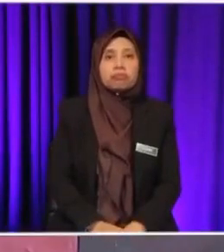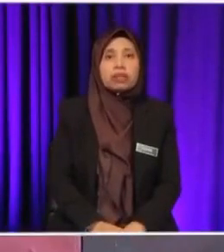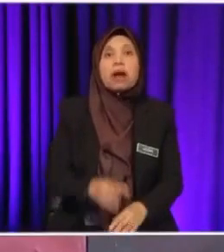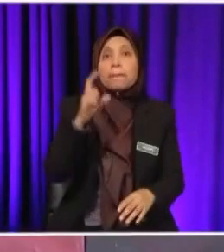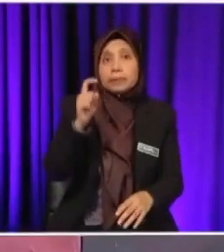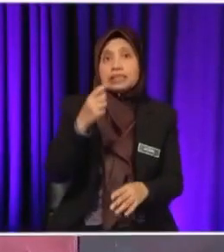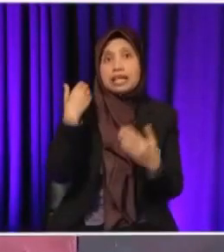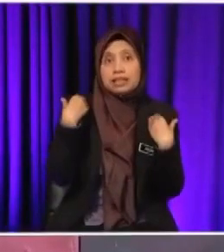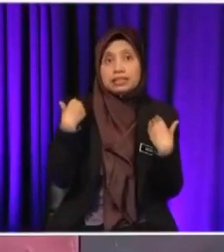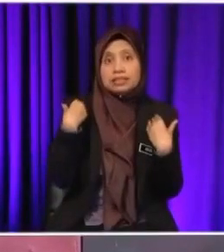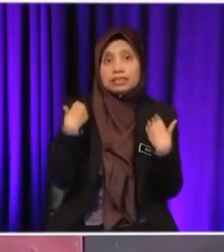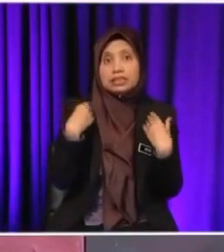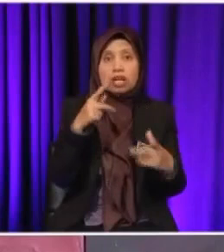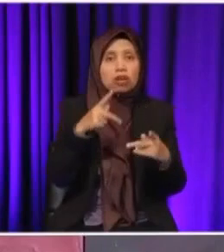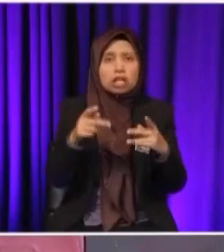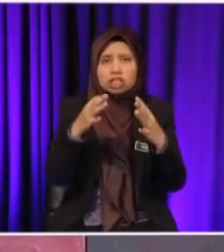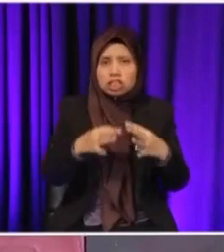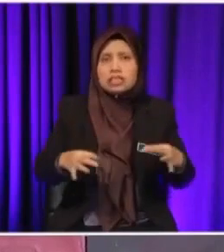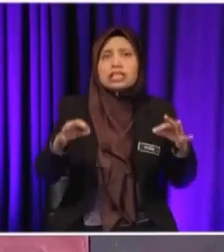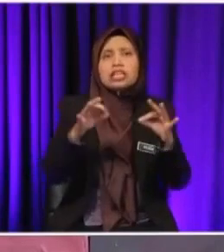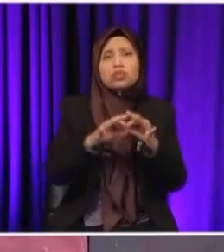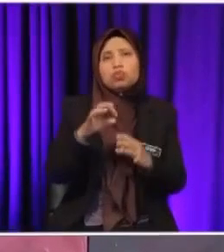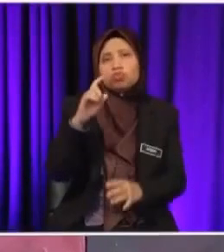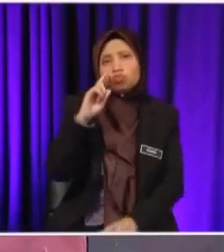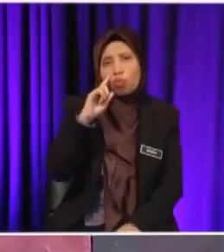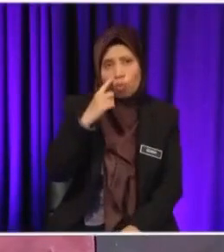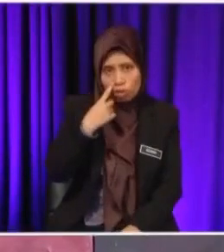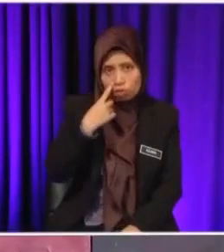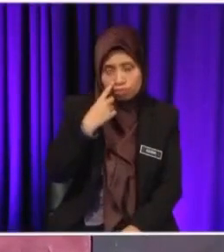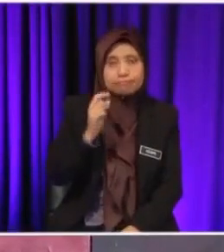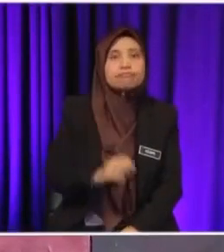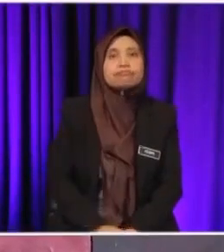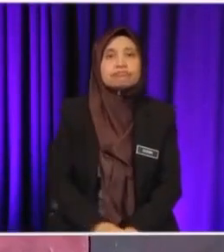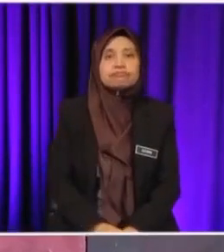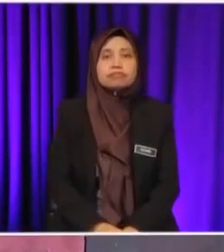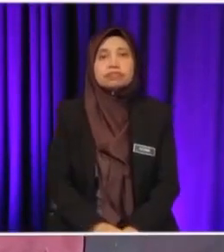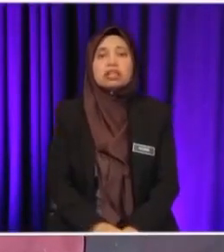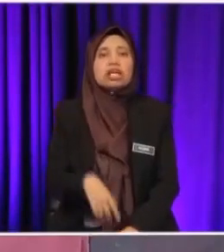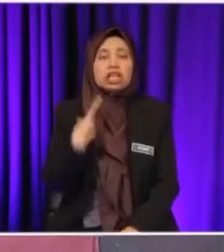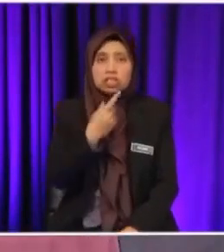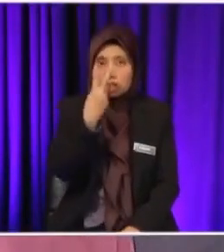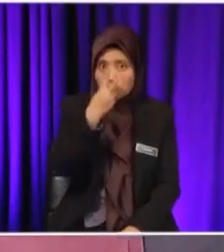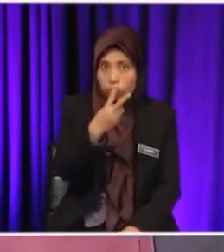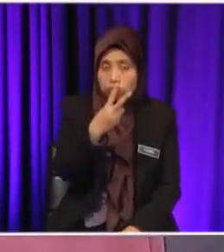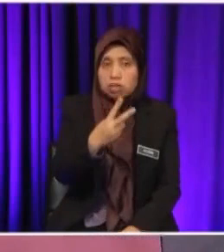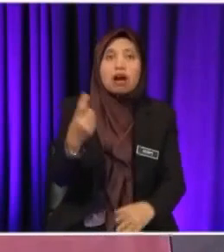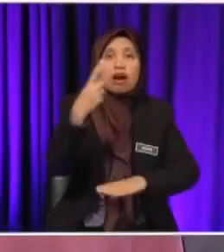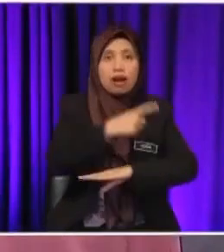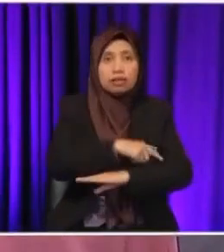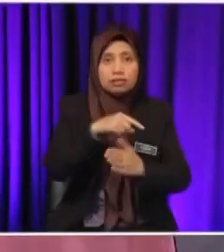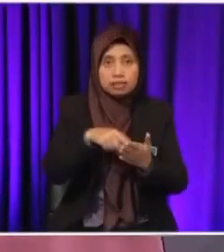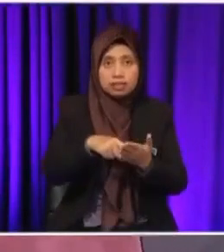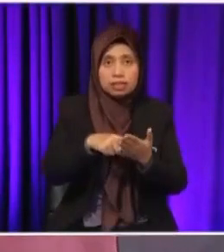mesti ada. Kalau tak, cerita tu akan menjadi lebih mendata. Okey, okey, kita lihat hari ini kita